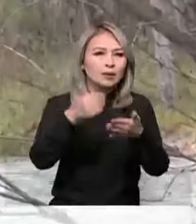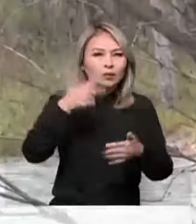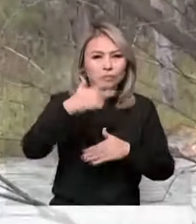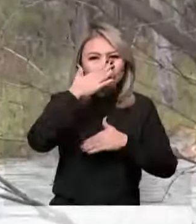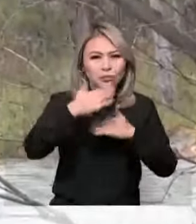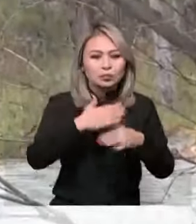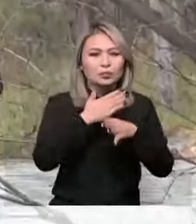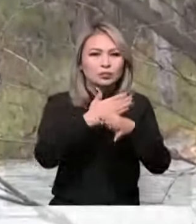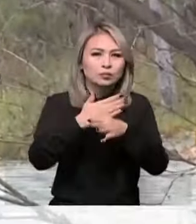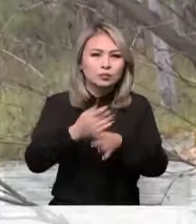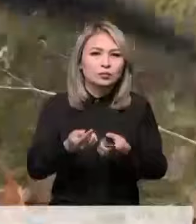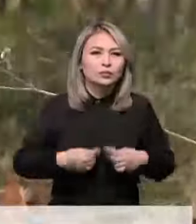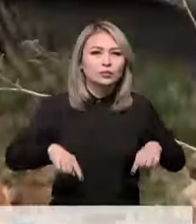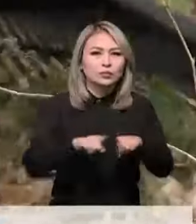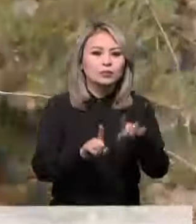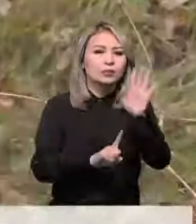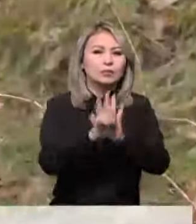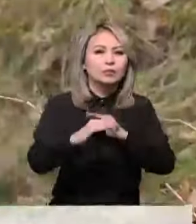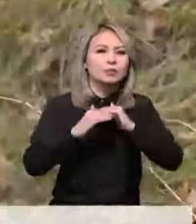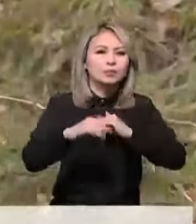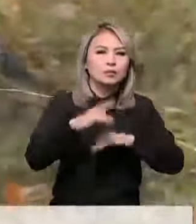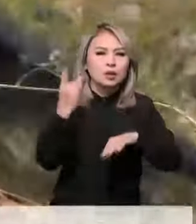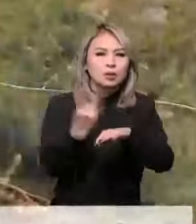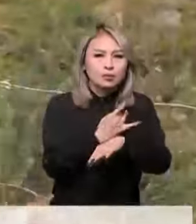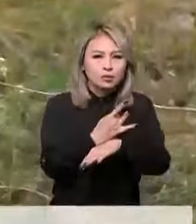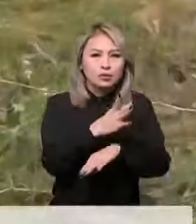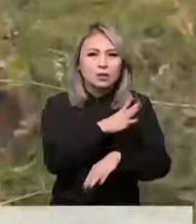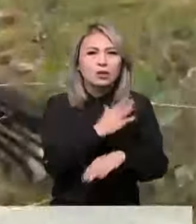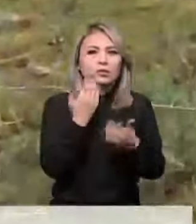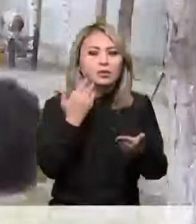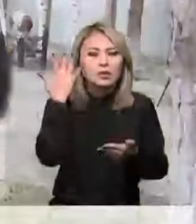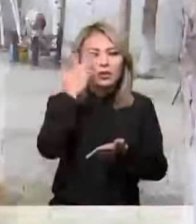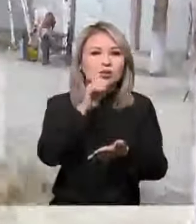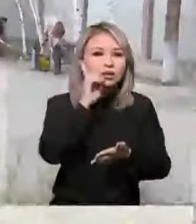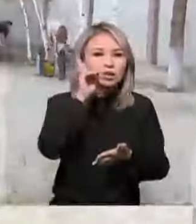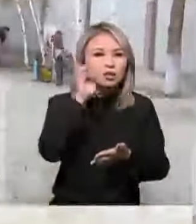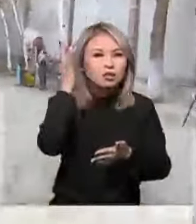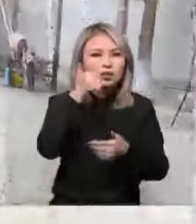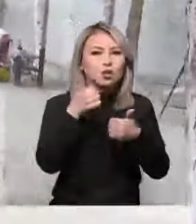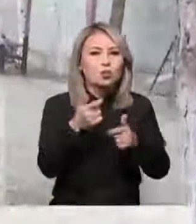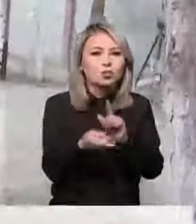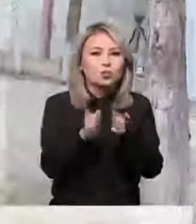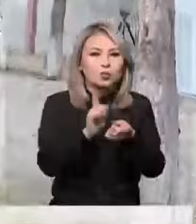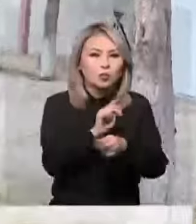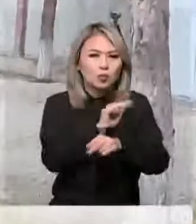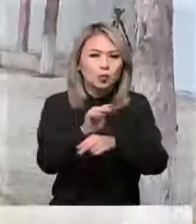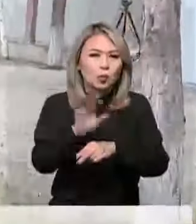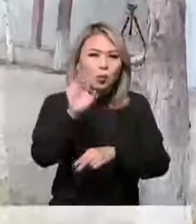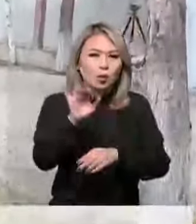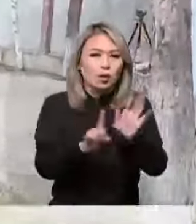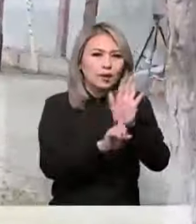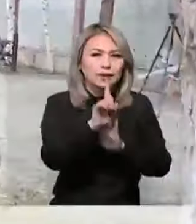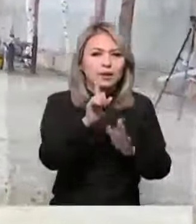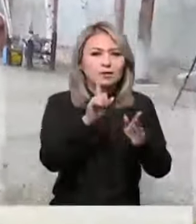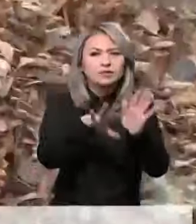жуық қайырымдық іс-шарасын ұйымдастырған. Бұл байқау елімізде биыл алғаш рет ұйымдастырылып отыр. Мақсаты жастарды жақсылық жасауға бейімдеу. Былтыр қазан